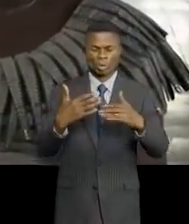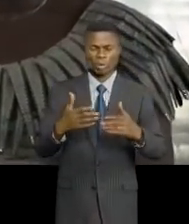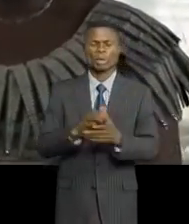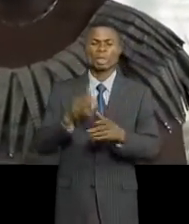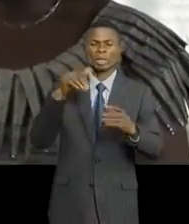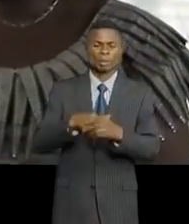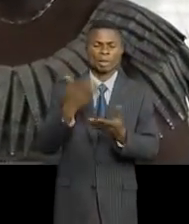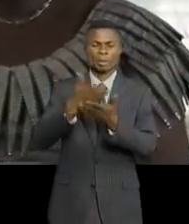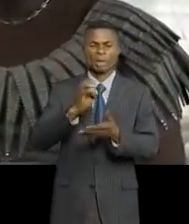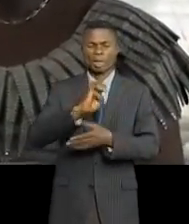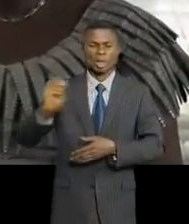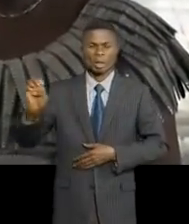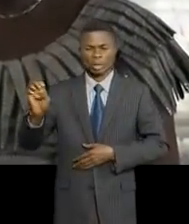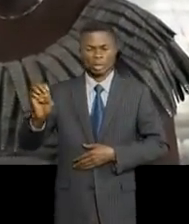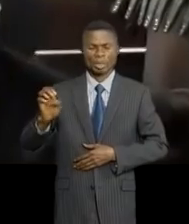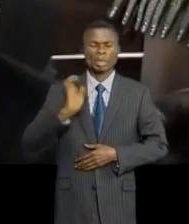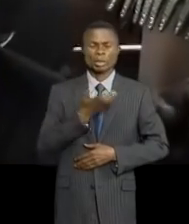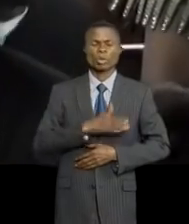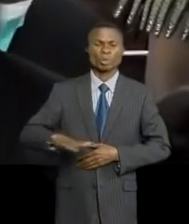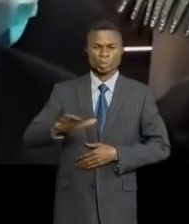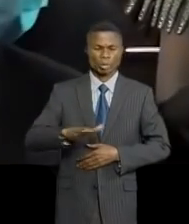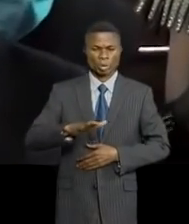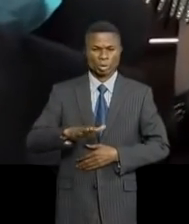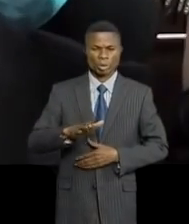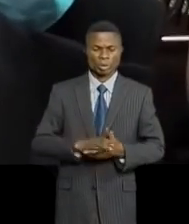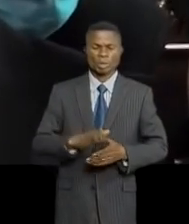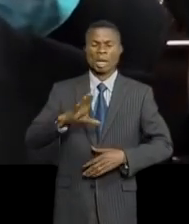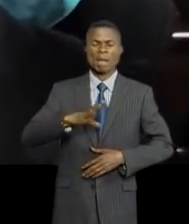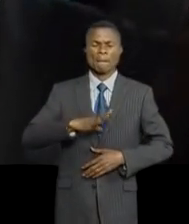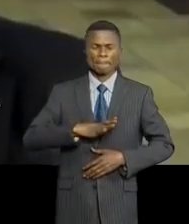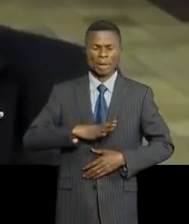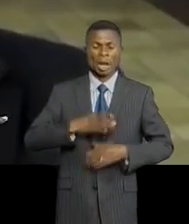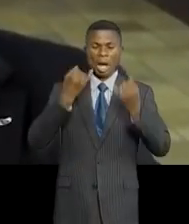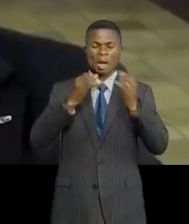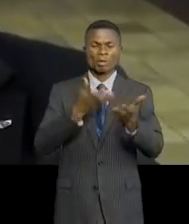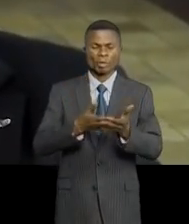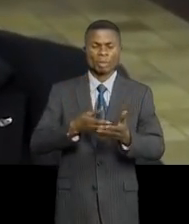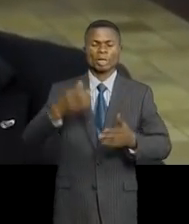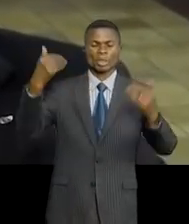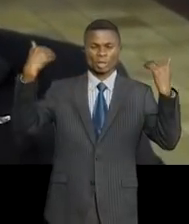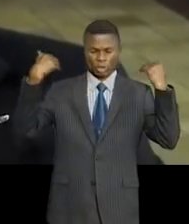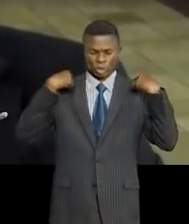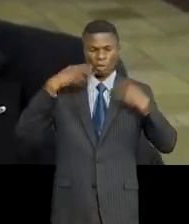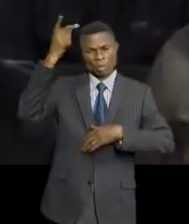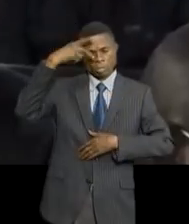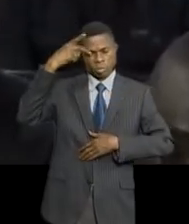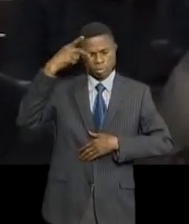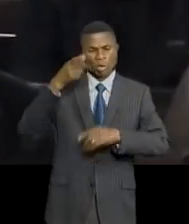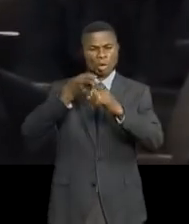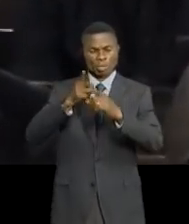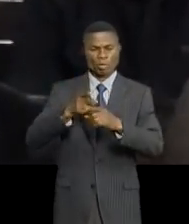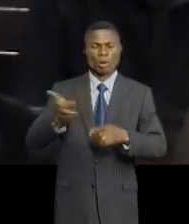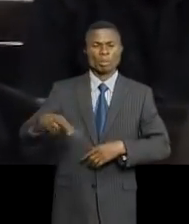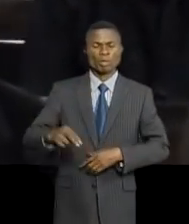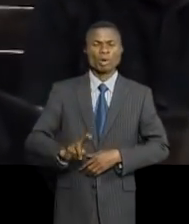vécues dans la partie orientale de la RDC. Consterné par cette mort inopinée, les notables et personnalités politiques ressortissants de la